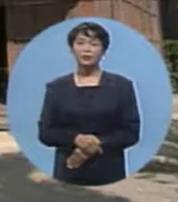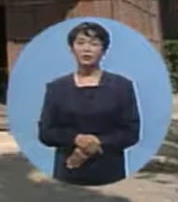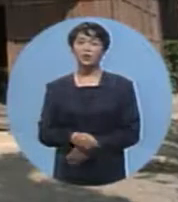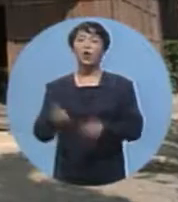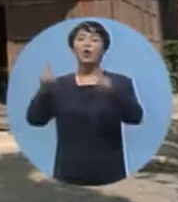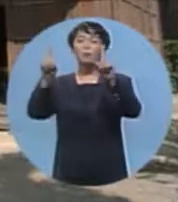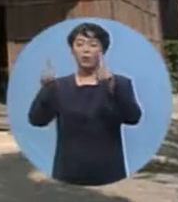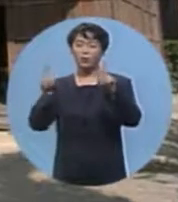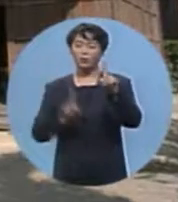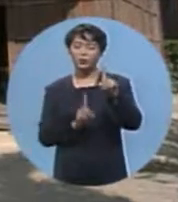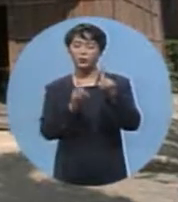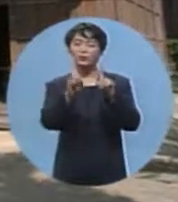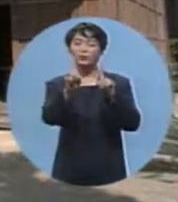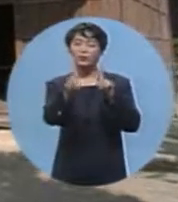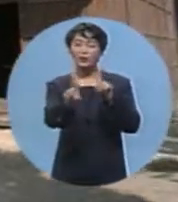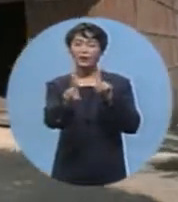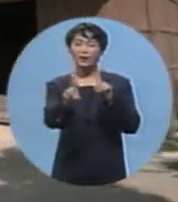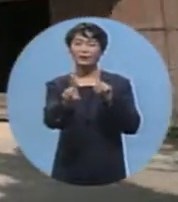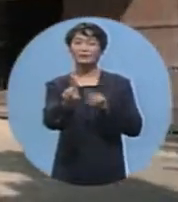この門をくぐって、